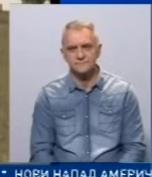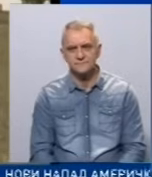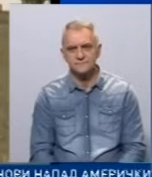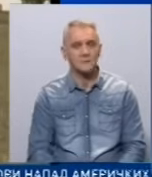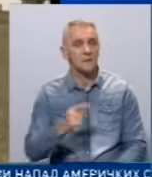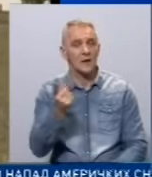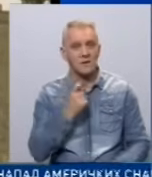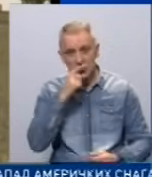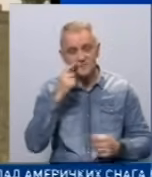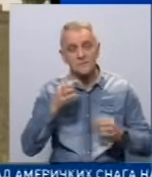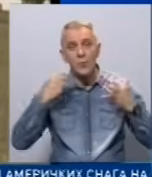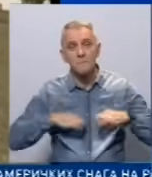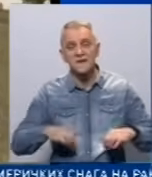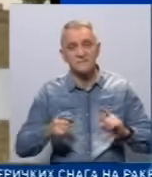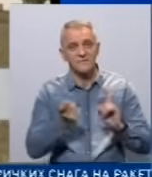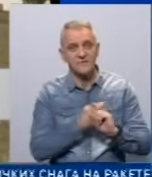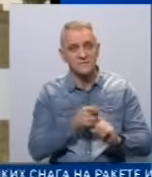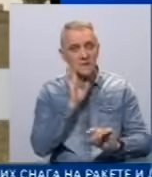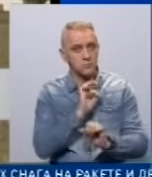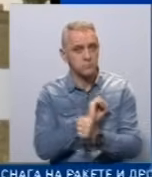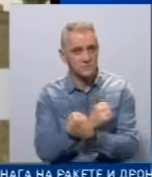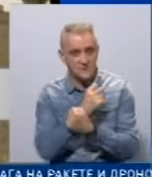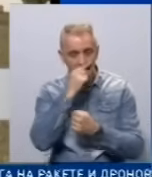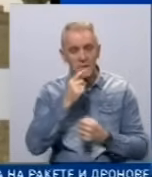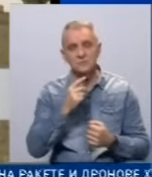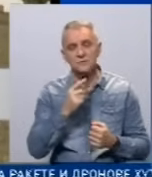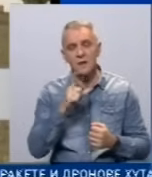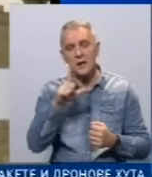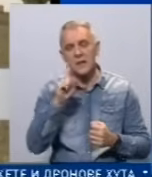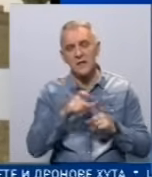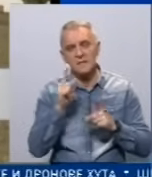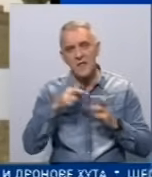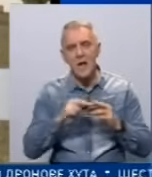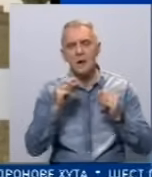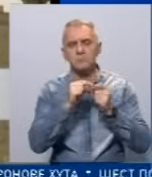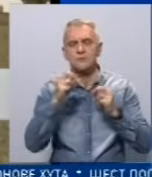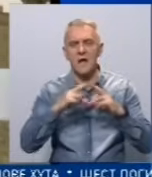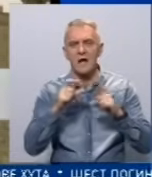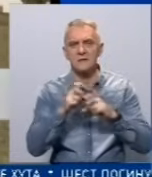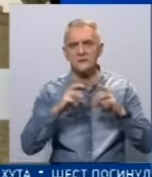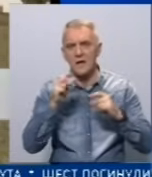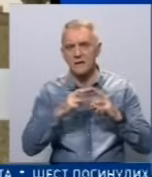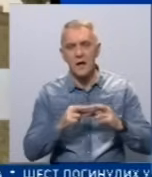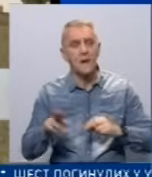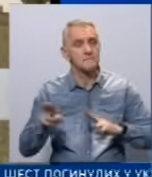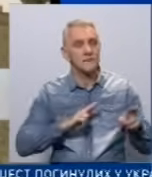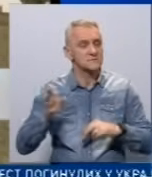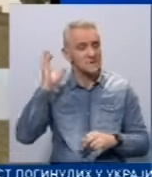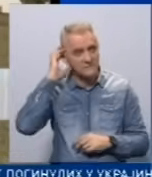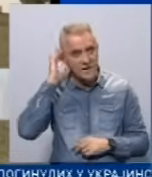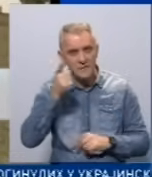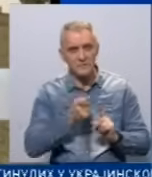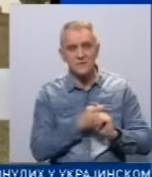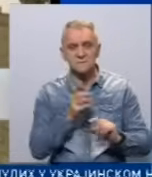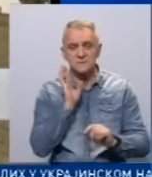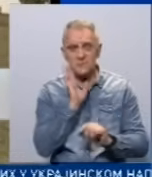Na inicijativu predsjednice Federacije Bosne i Hercegovine Lidije Bradara, ministri u vladi Federacije Bosne i